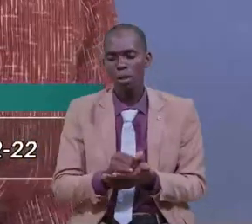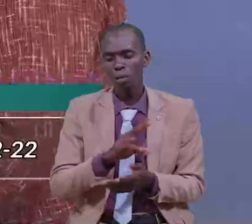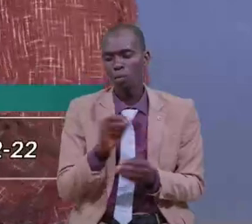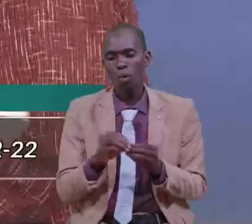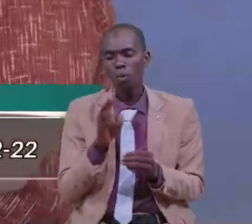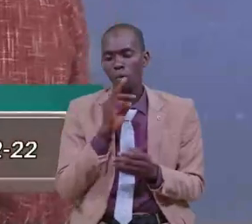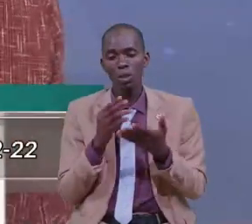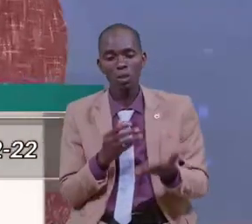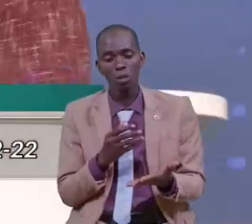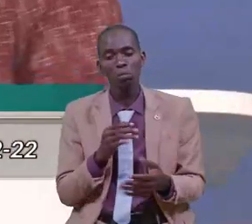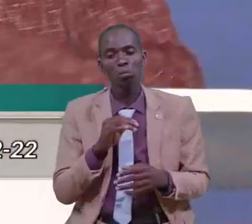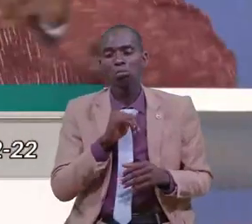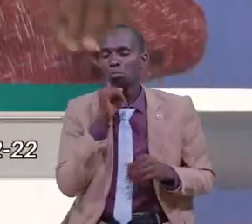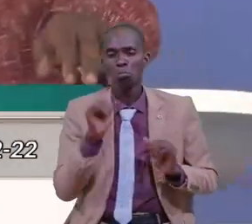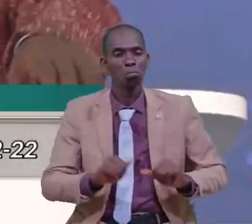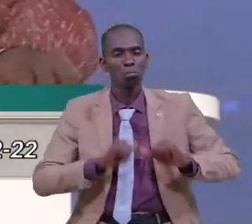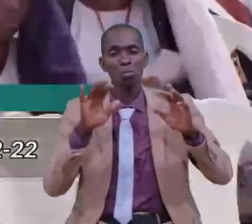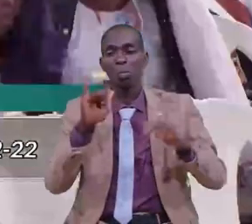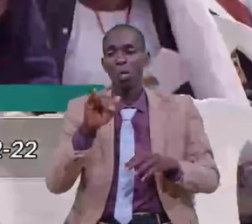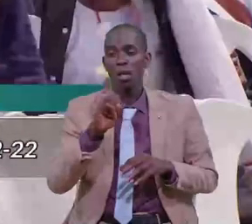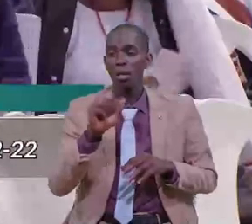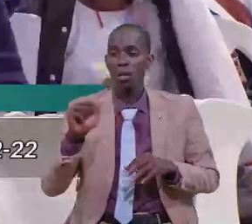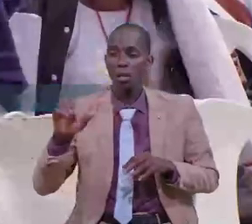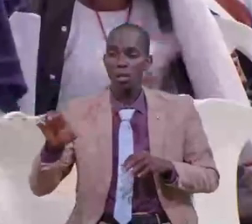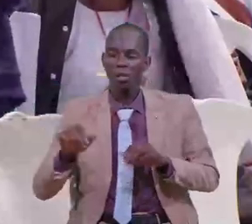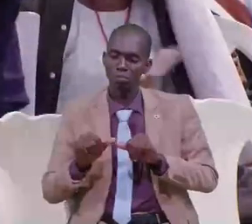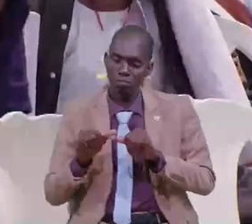Il est parti encore, a puisé notre puits.